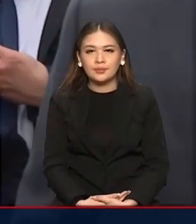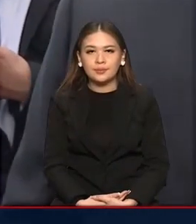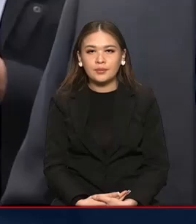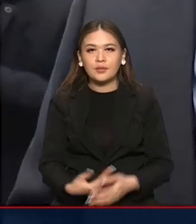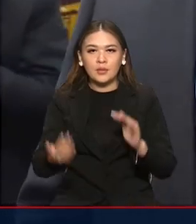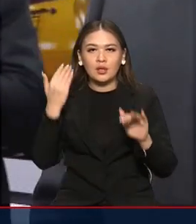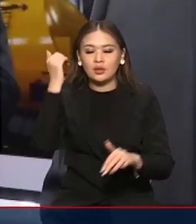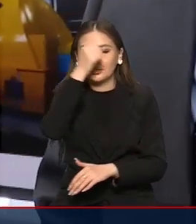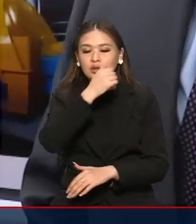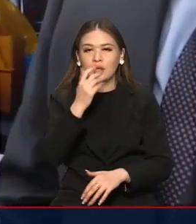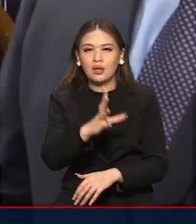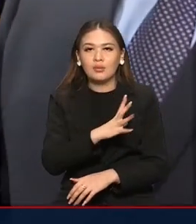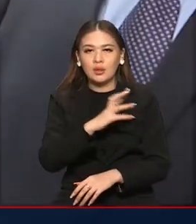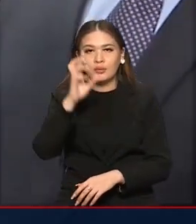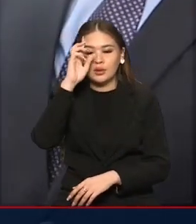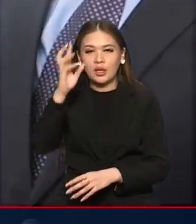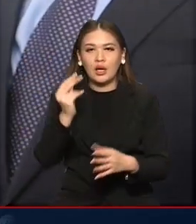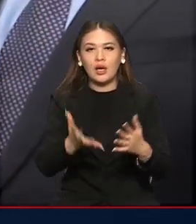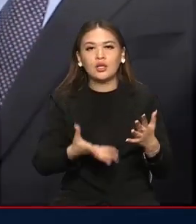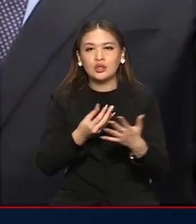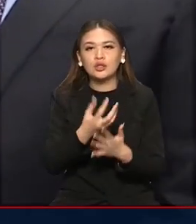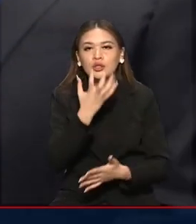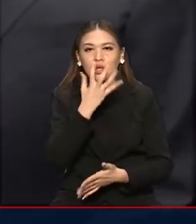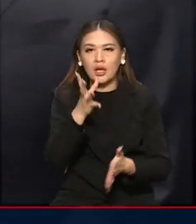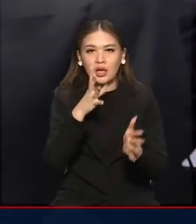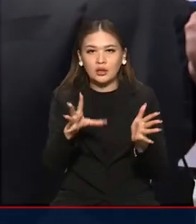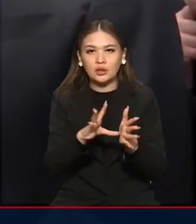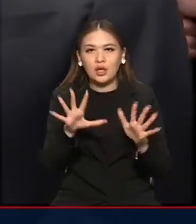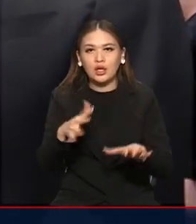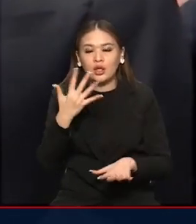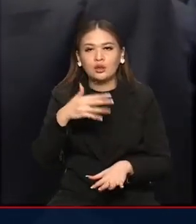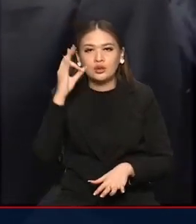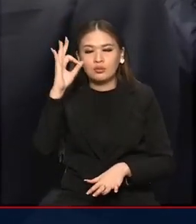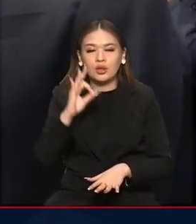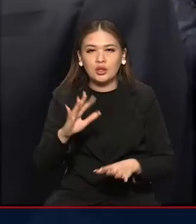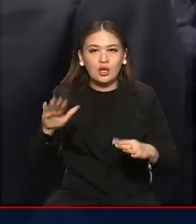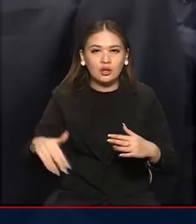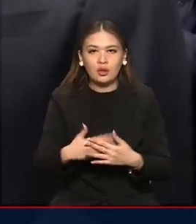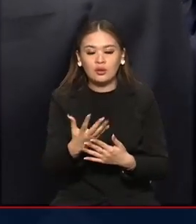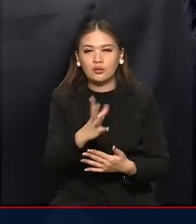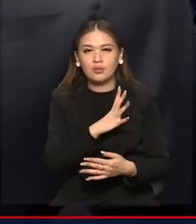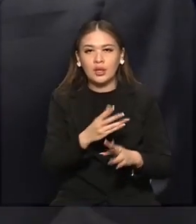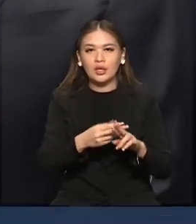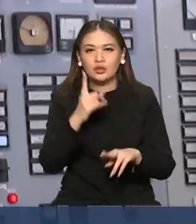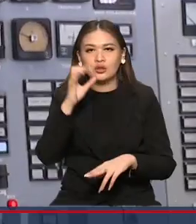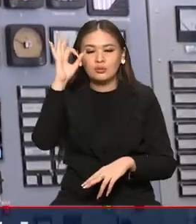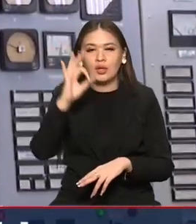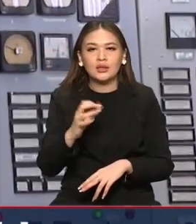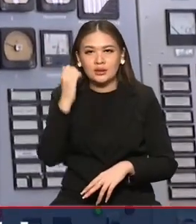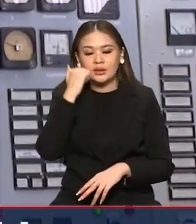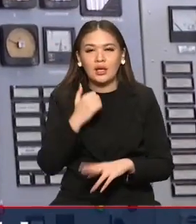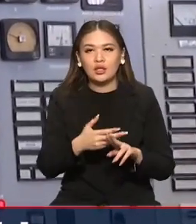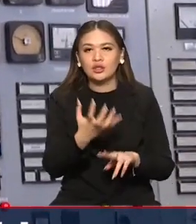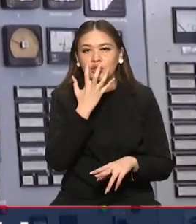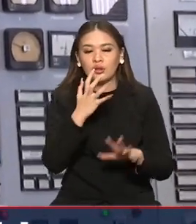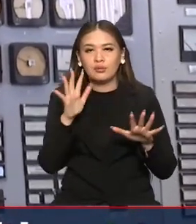Өткен жылы меншік иесімен мемлекет қаражатына жылу электр орталықтары 53%-ға дейін жаңартылды. Электр желілері 100% ескірген. Жылу желілерінде